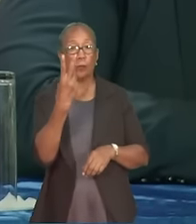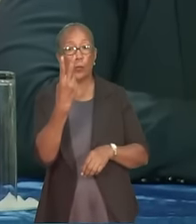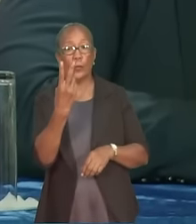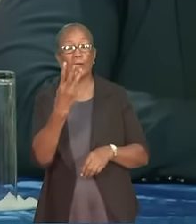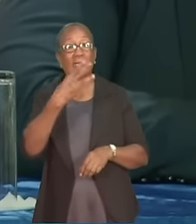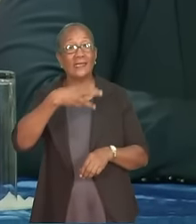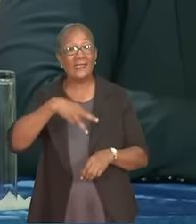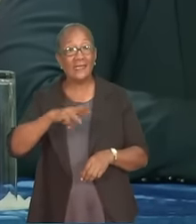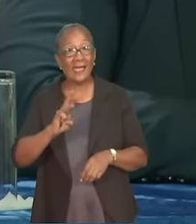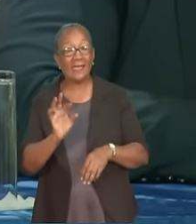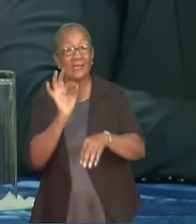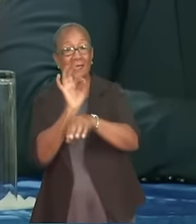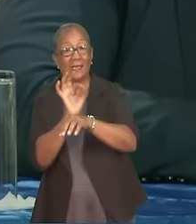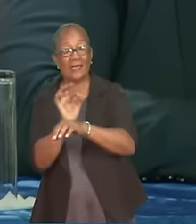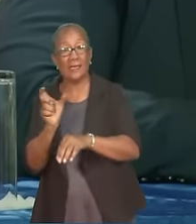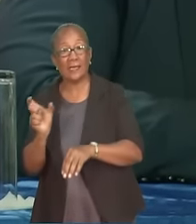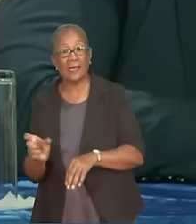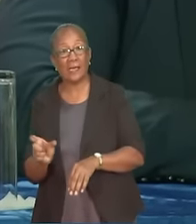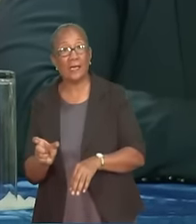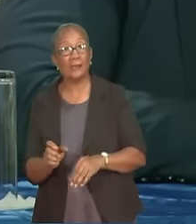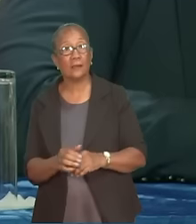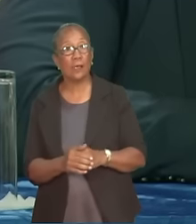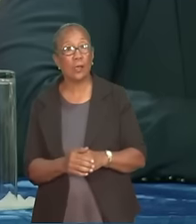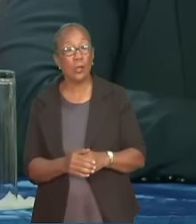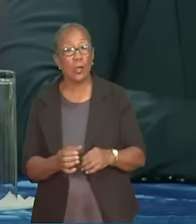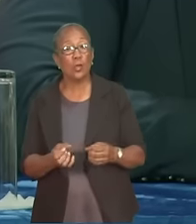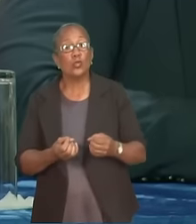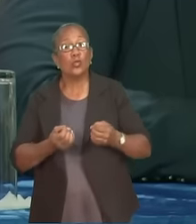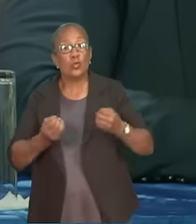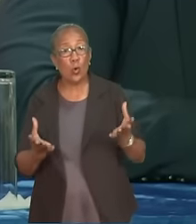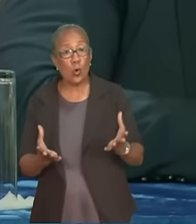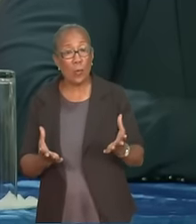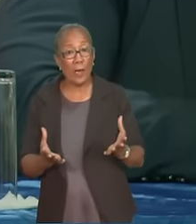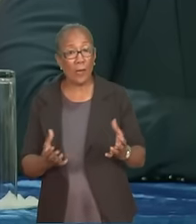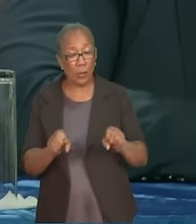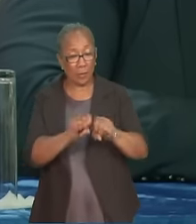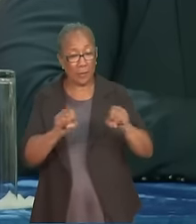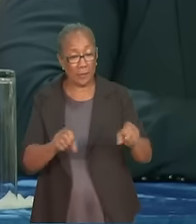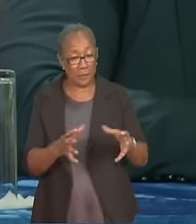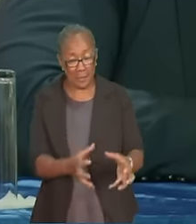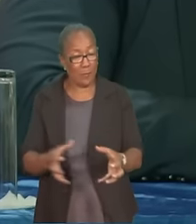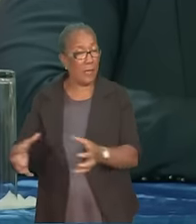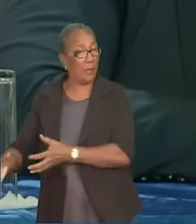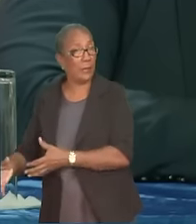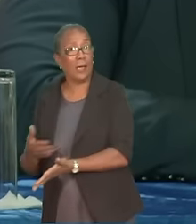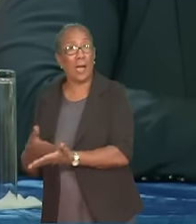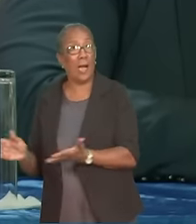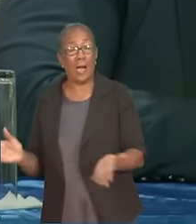leraren volgens hun ten onrechte uit het systeem zijn gehaald. Maar